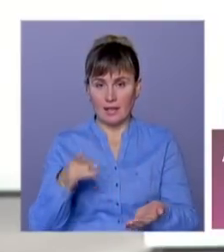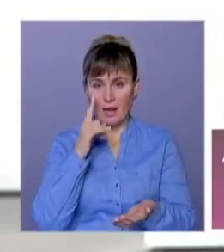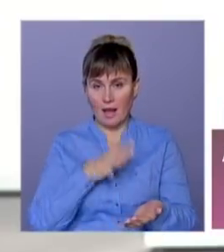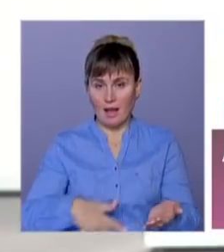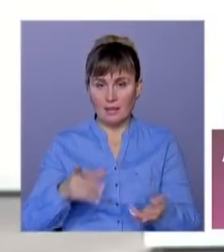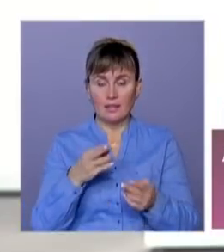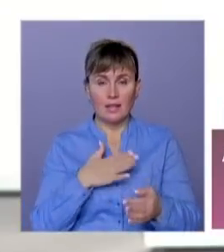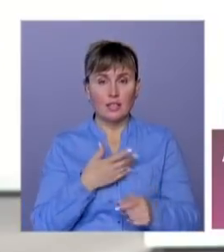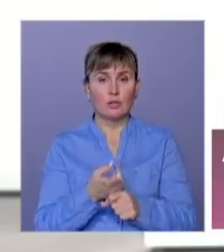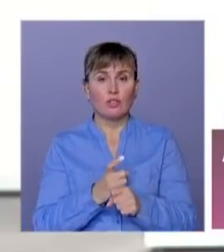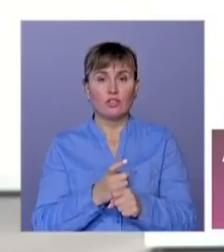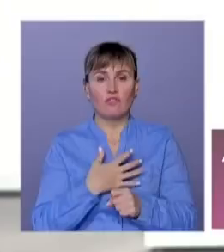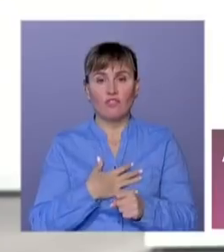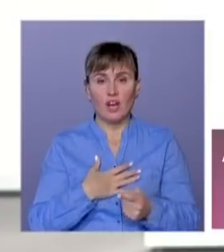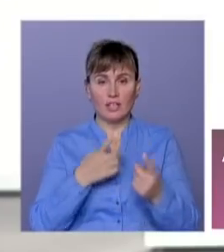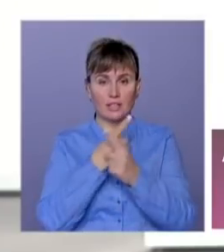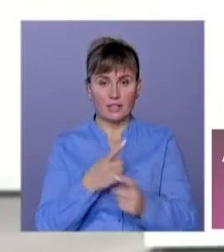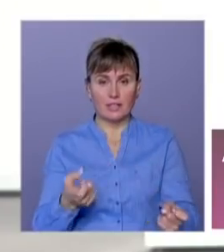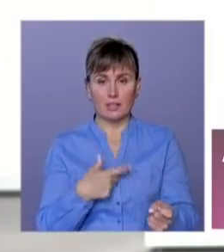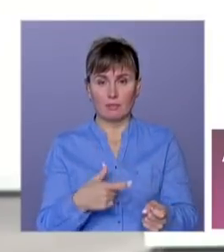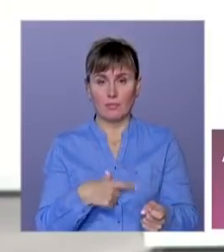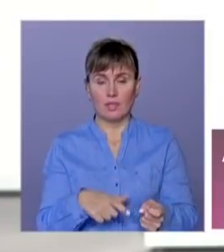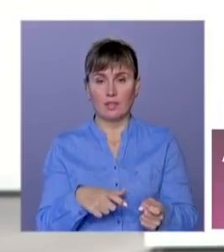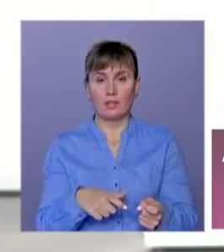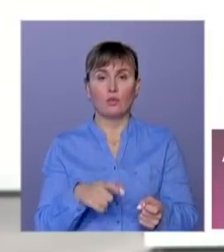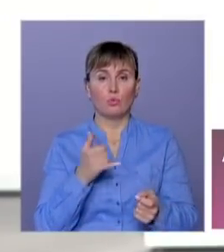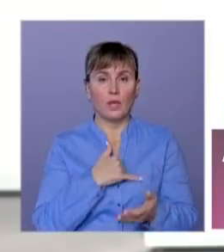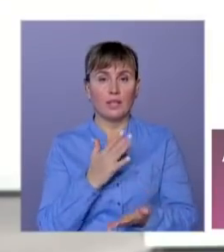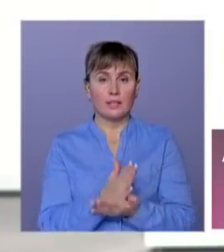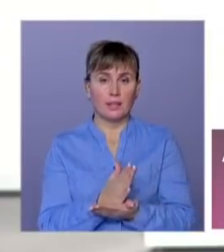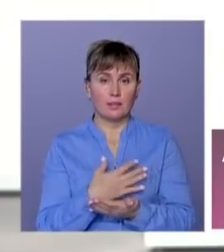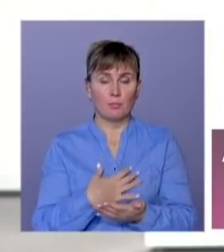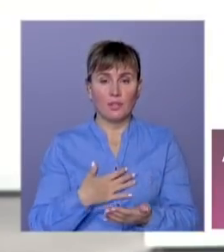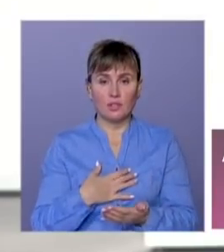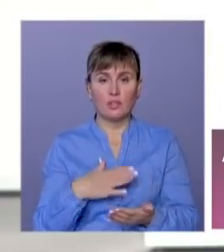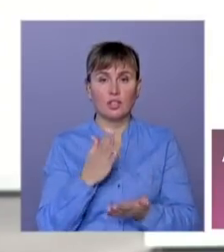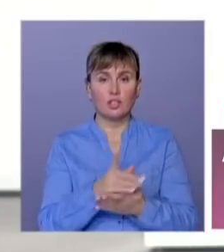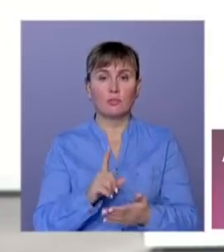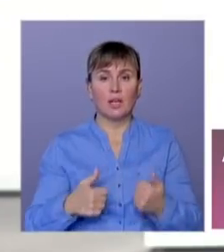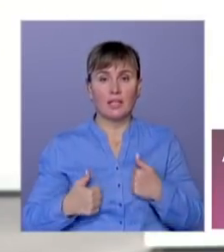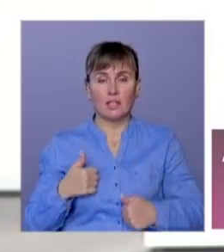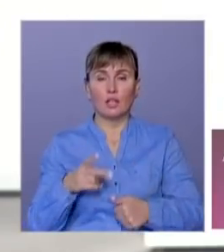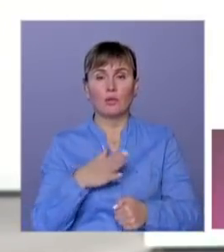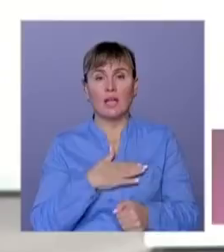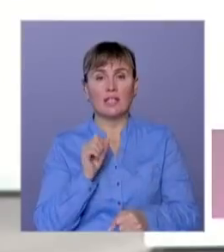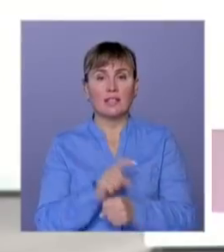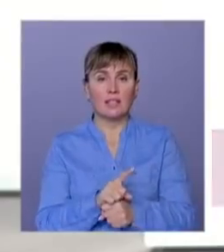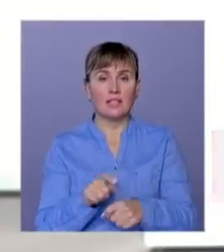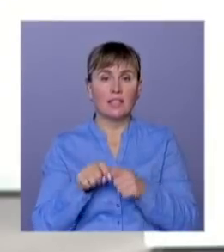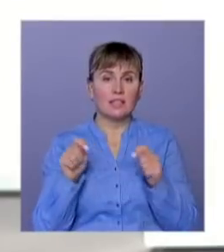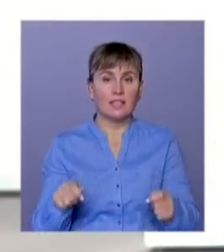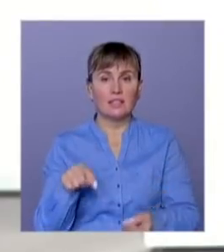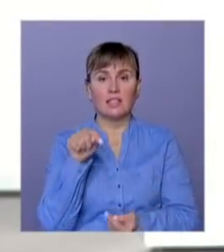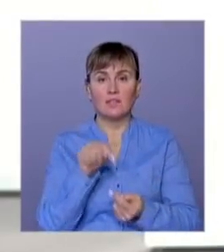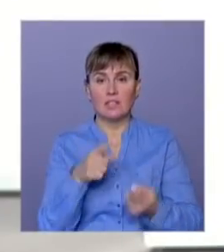нас очень важно заявить о себе громко во весь рост, то, что у нас есть потенциал, есть чем гордиться. Но наша задача – создавать